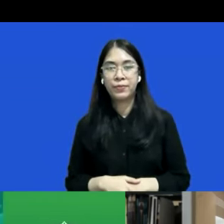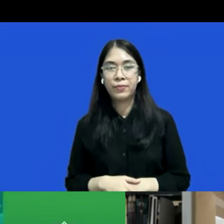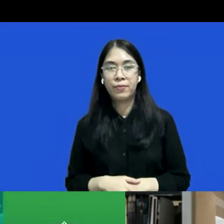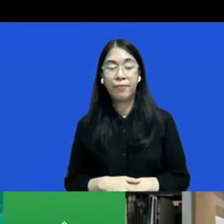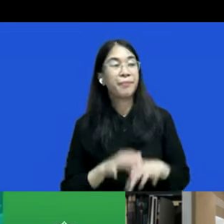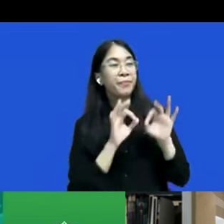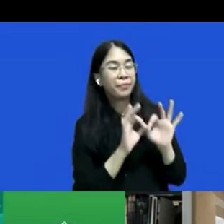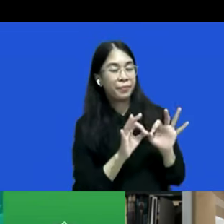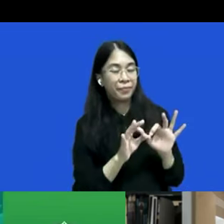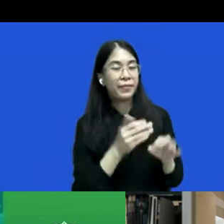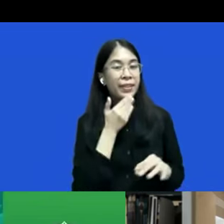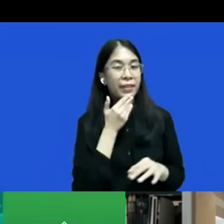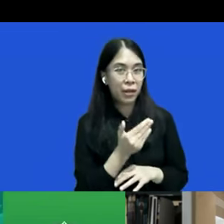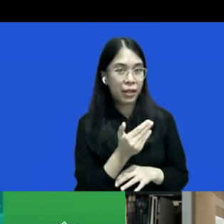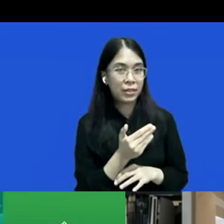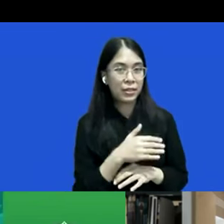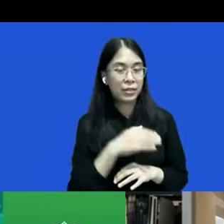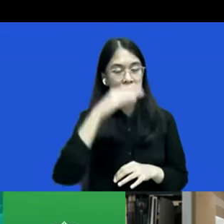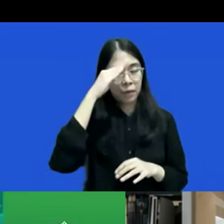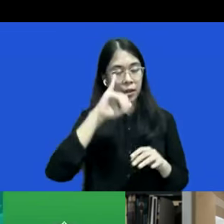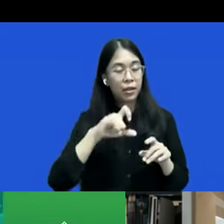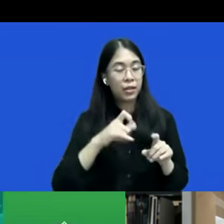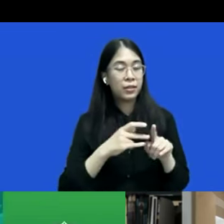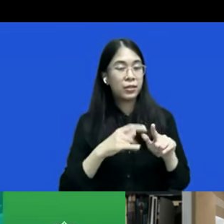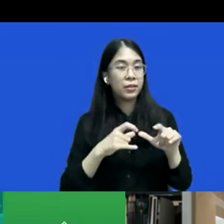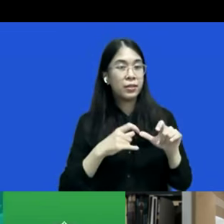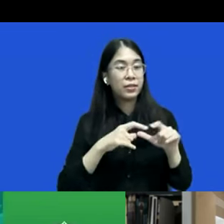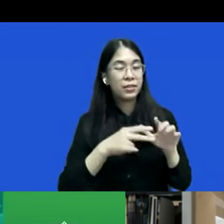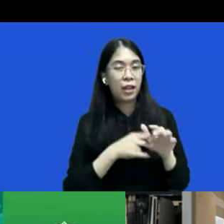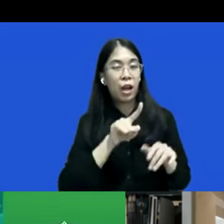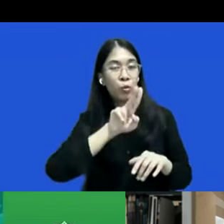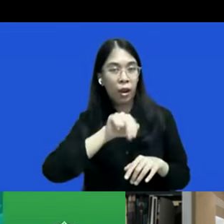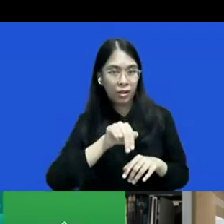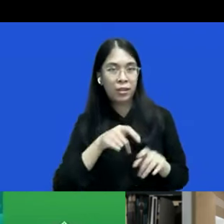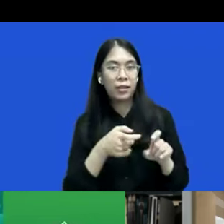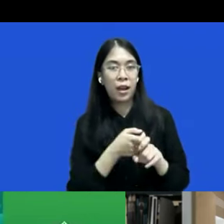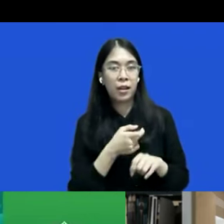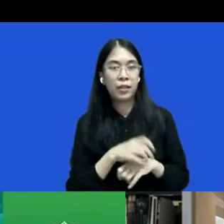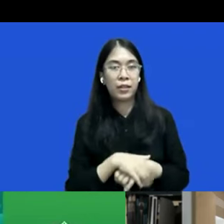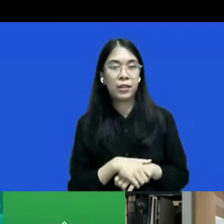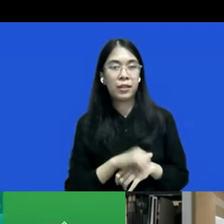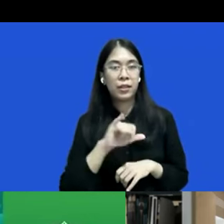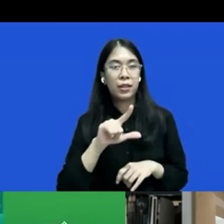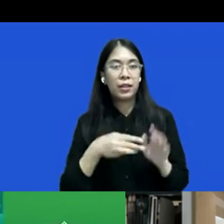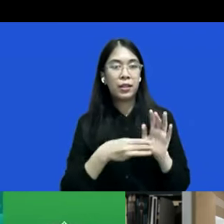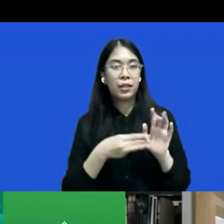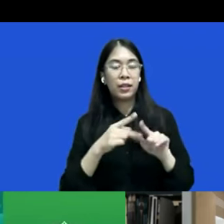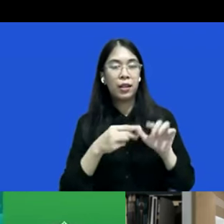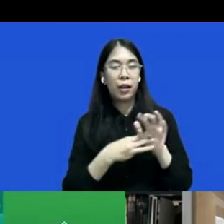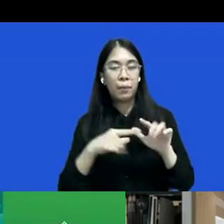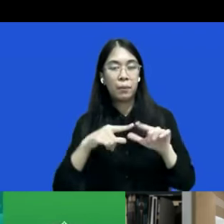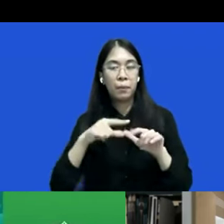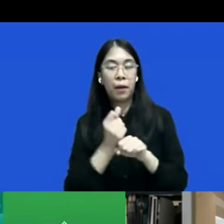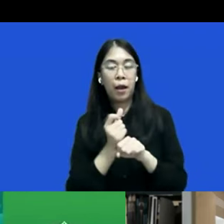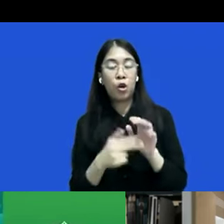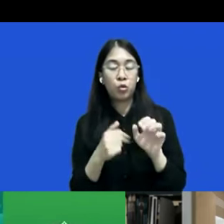Oke, baik. Terima kasih, Bang Ihsan. Ini ada satu lagi dari Ilham Agung Satrio.